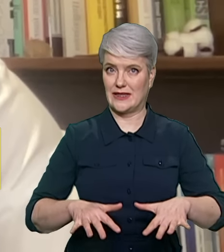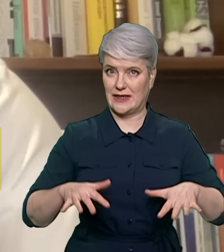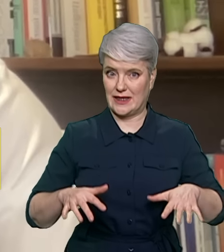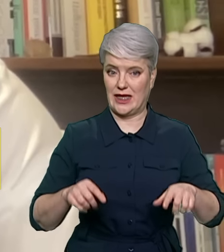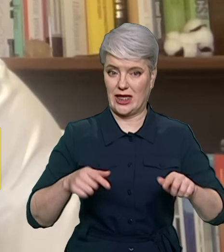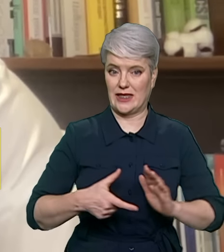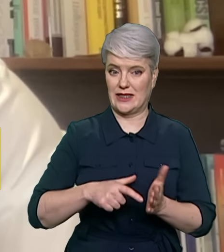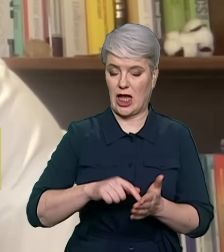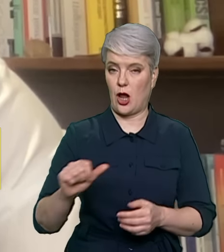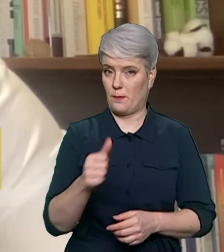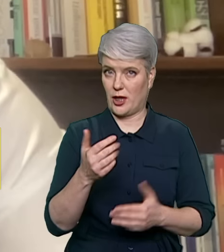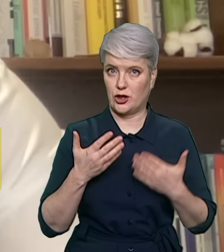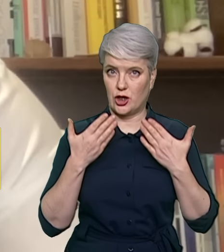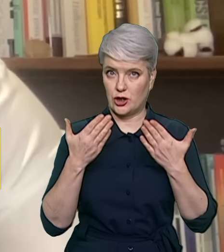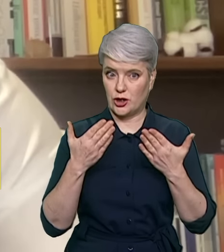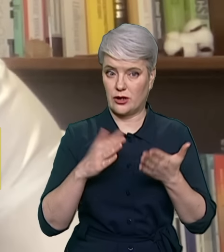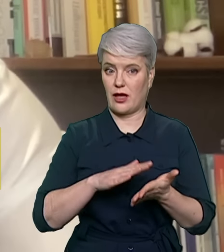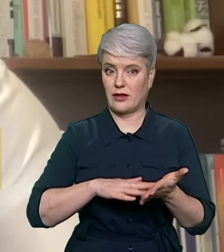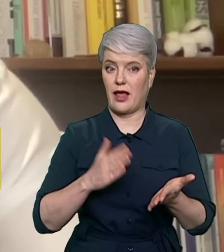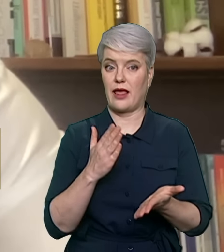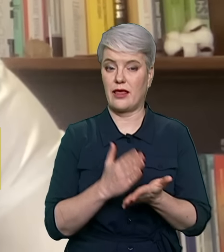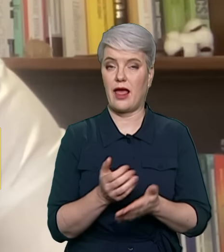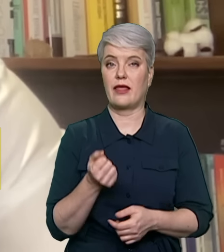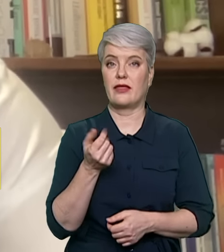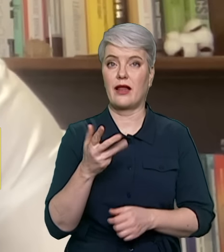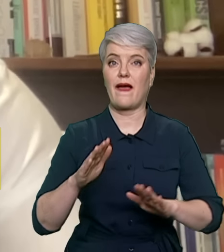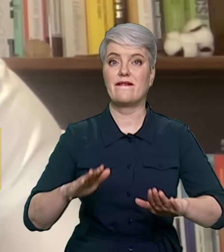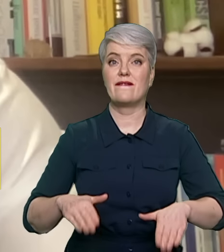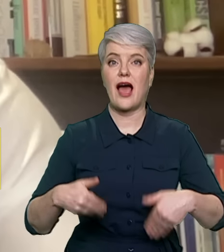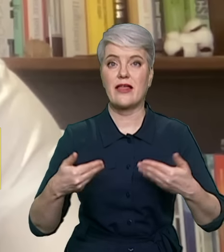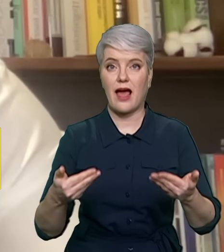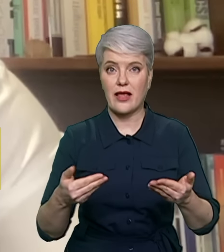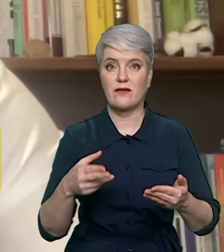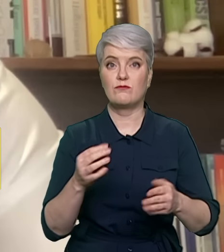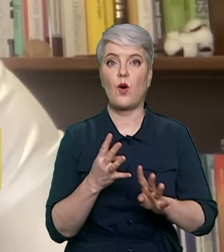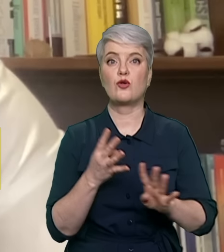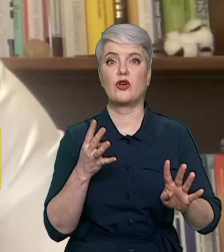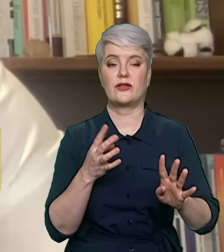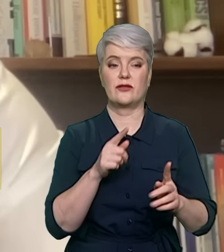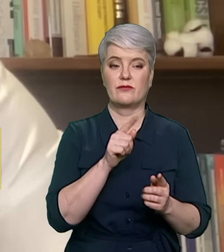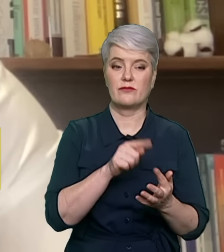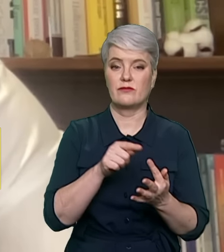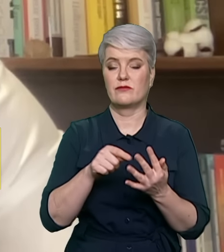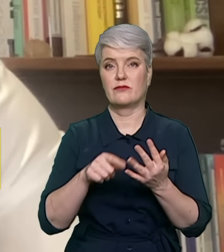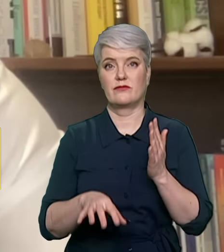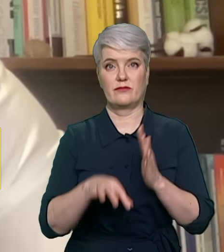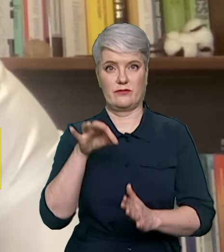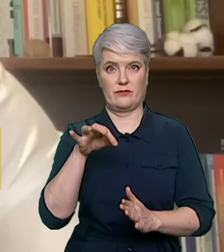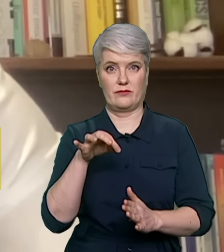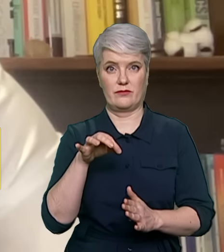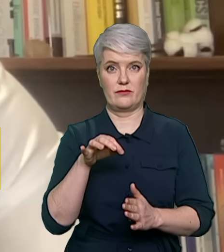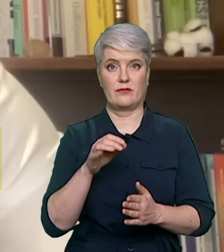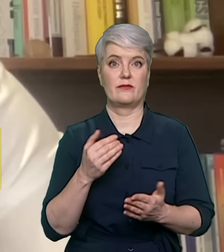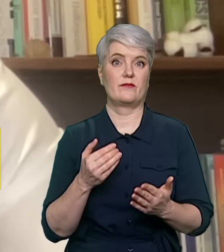перше читання, то далі є декілька варіантів, які по черзі голосуються. Тобто відправити на